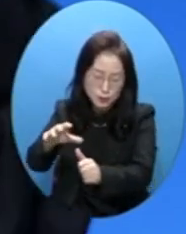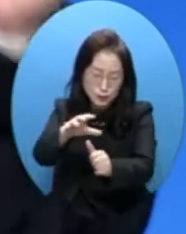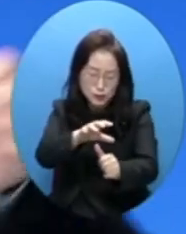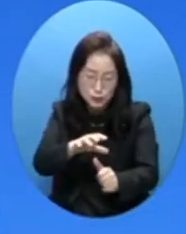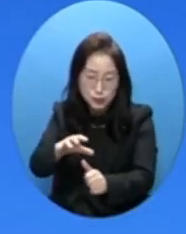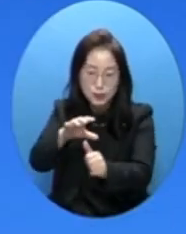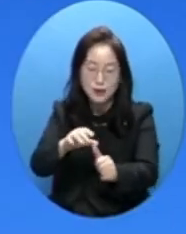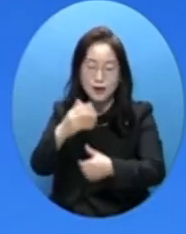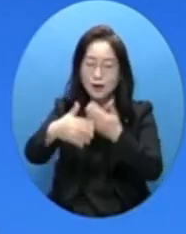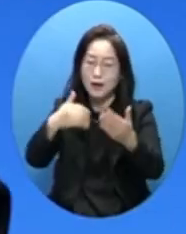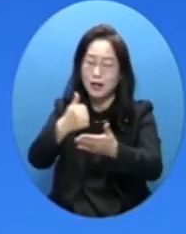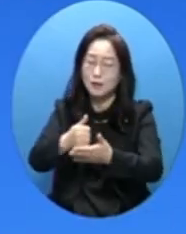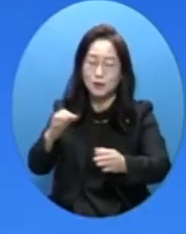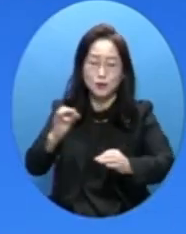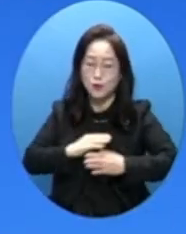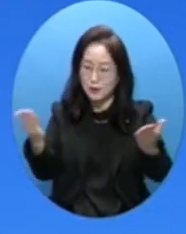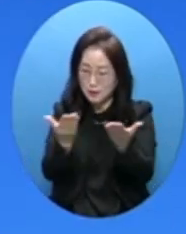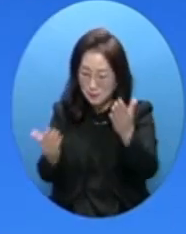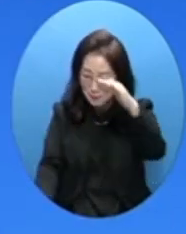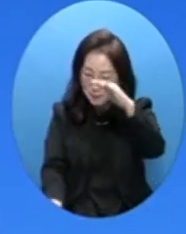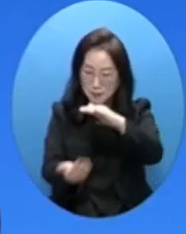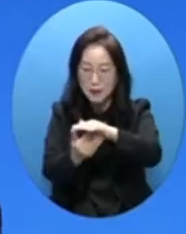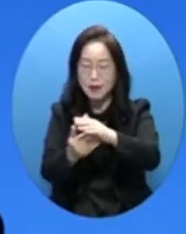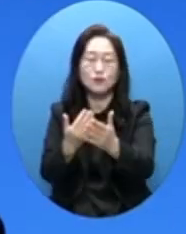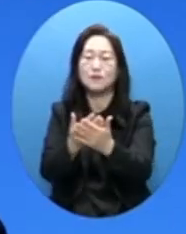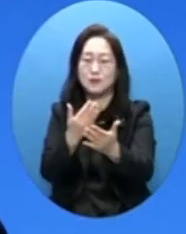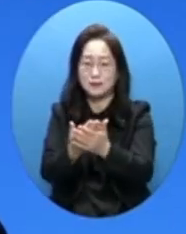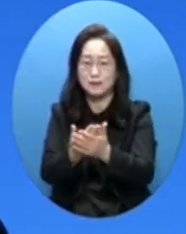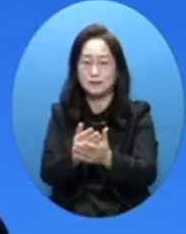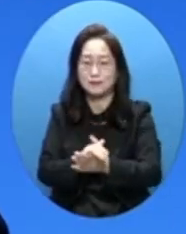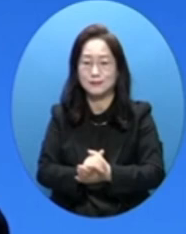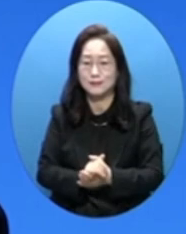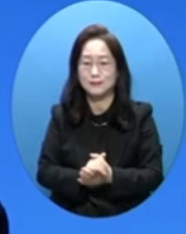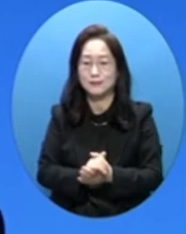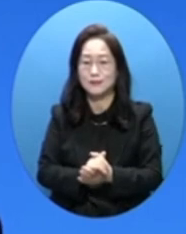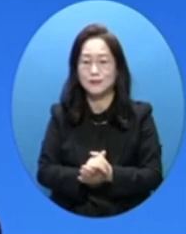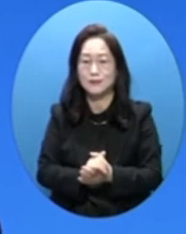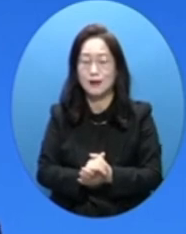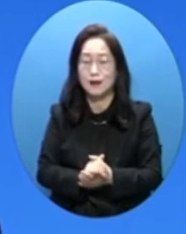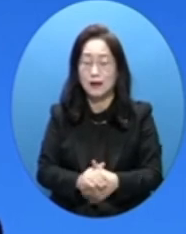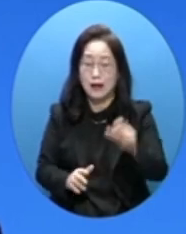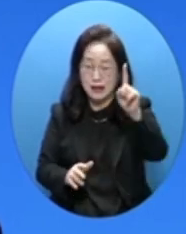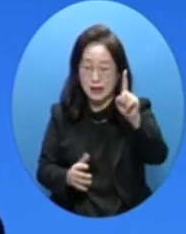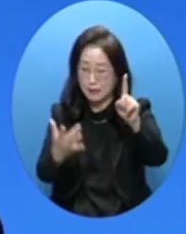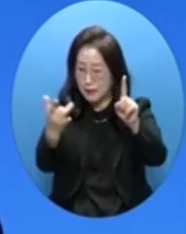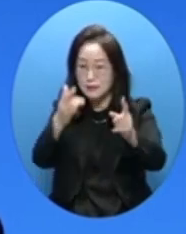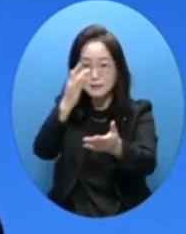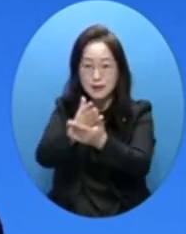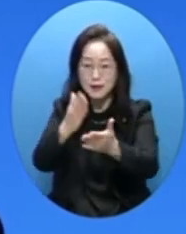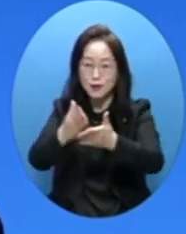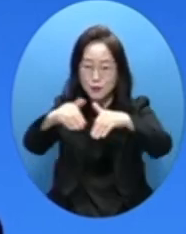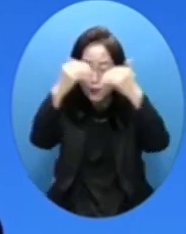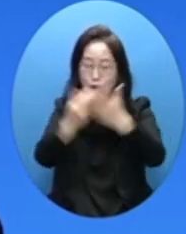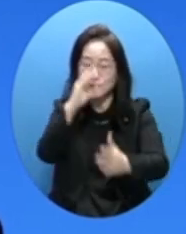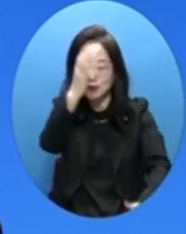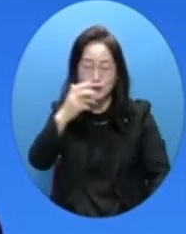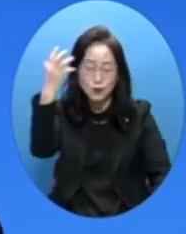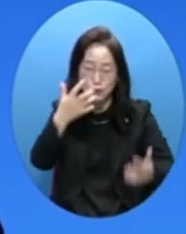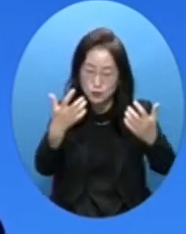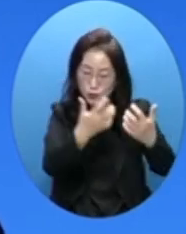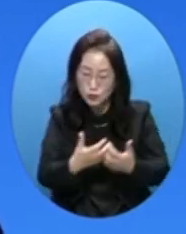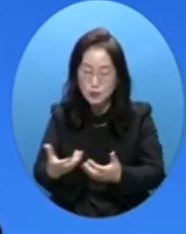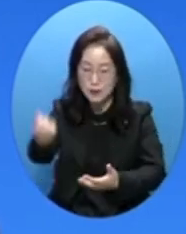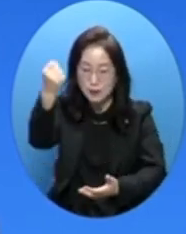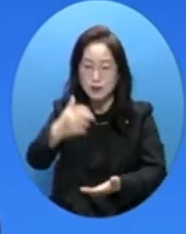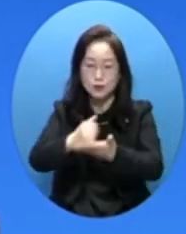하나님의 놀라운 역사를 일어나가는 우리 모두가 되게 하여 주시옵소서. 한 사람도 빠짐없이 모두가 다 성령으로 충만함 받게 되시기를